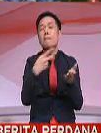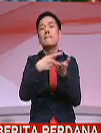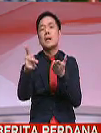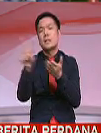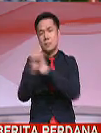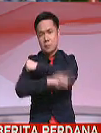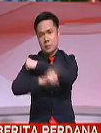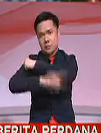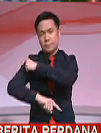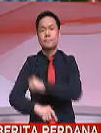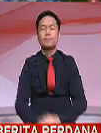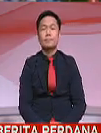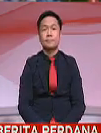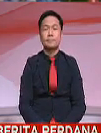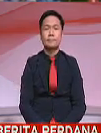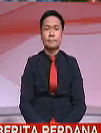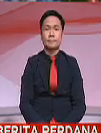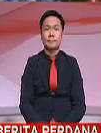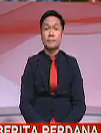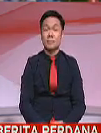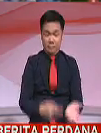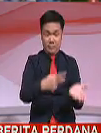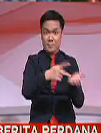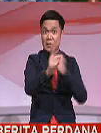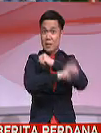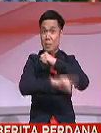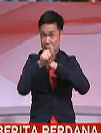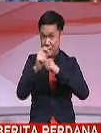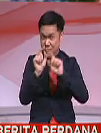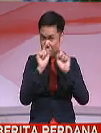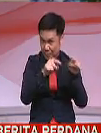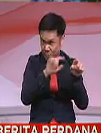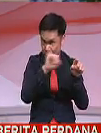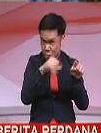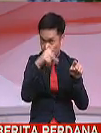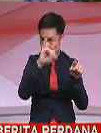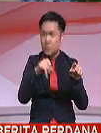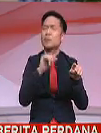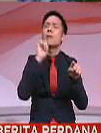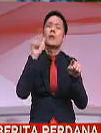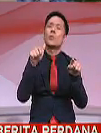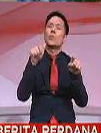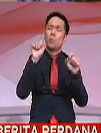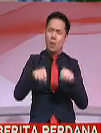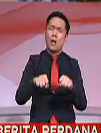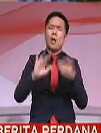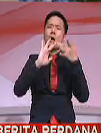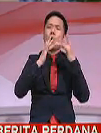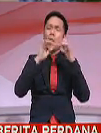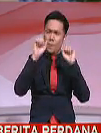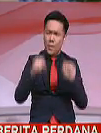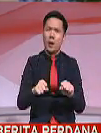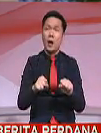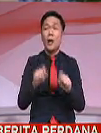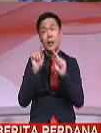sebut Dan sama-sama ini boleh bukan hanya bukan you perlu datang ke JPG tidak boleh dibaca Roland ataupun you datang